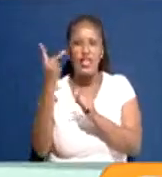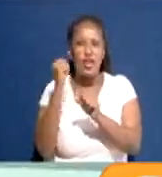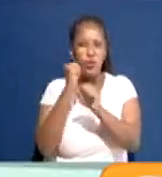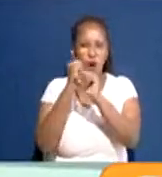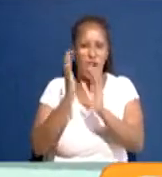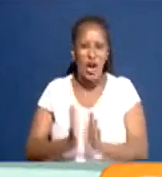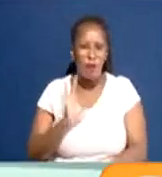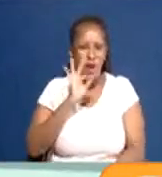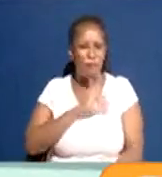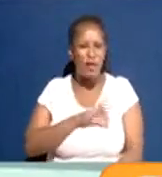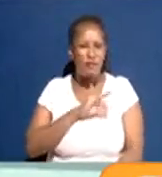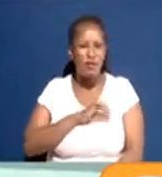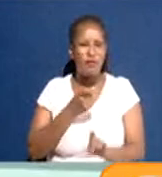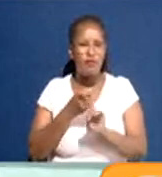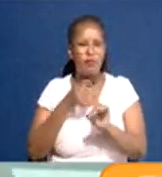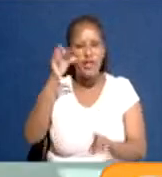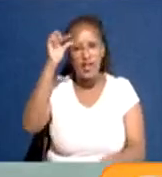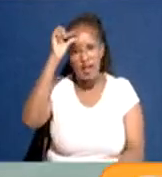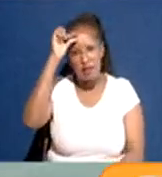na interest ya serikali.